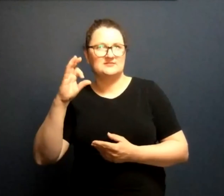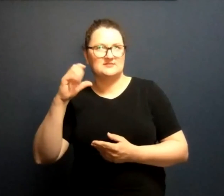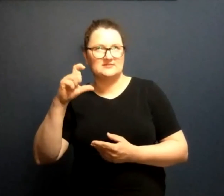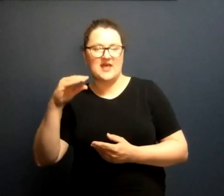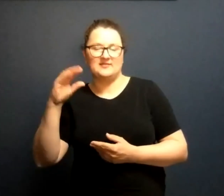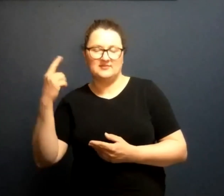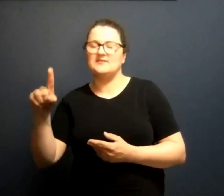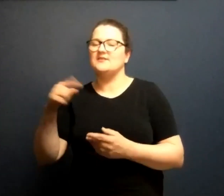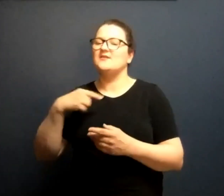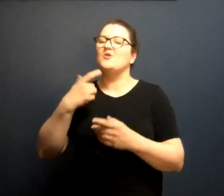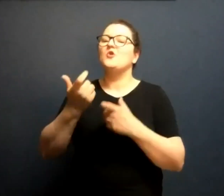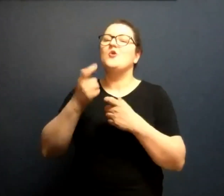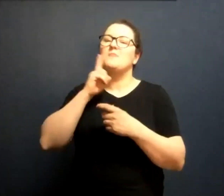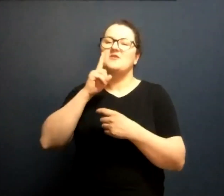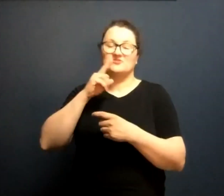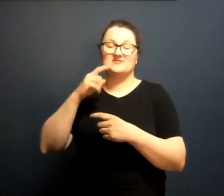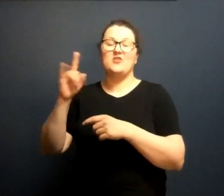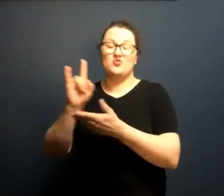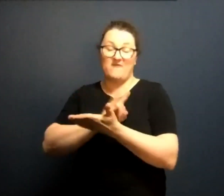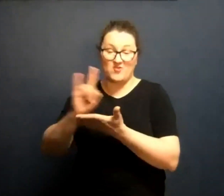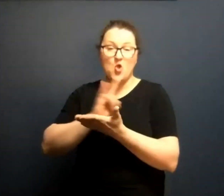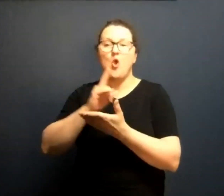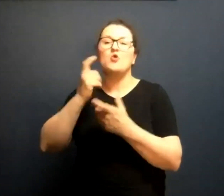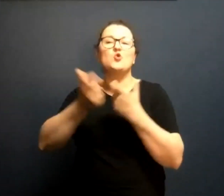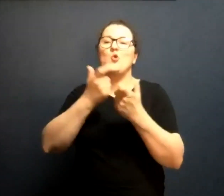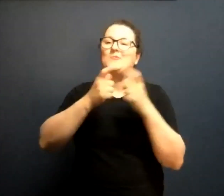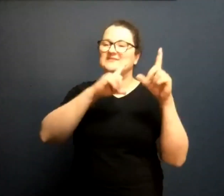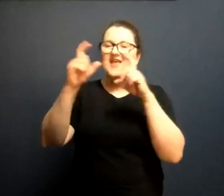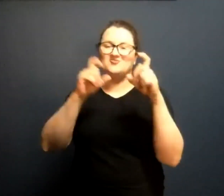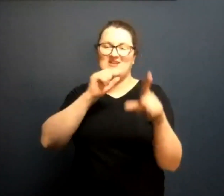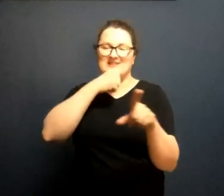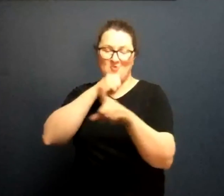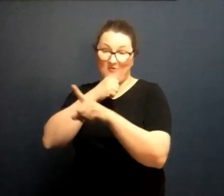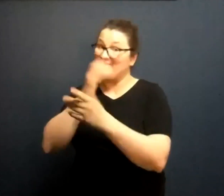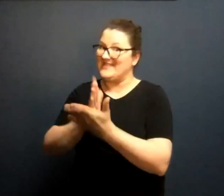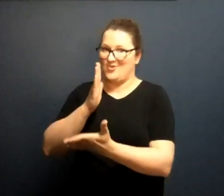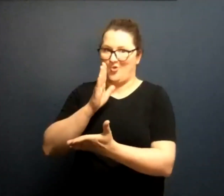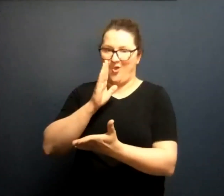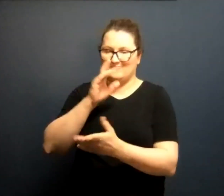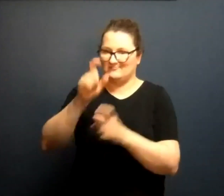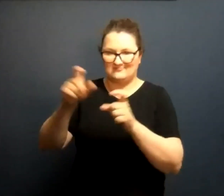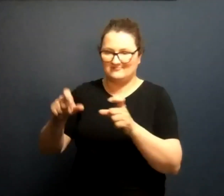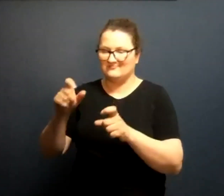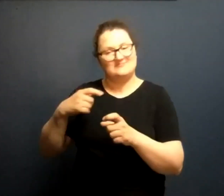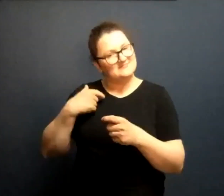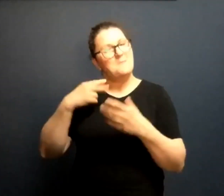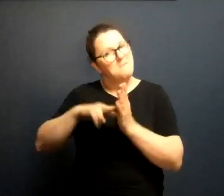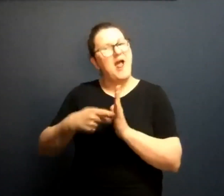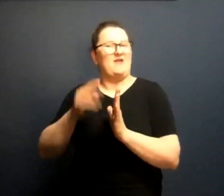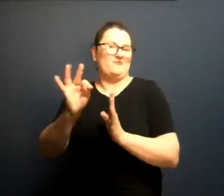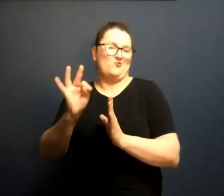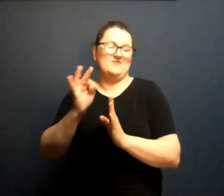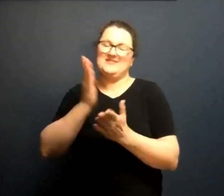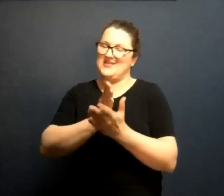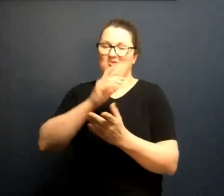zdjęcia właśnie seniorom. No i to jest bardzo kolorowe, bardzo ciekawe, tylko starym ludziom. Założył sobie, że tylko starym ludziom. Więc